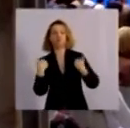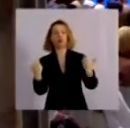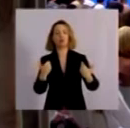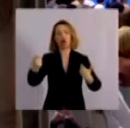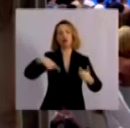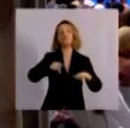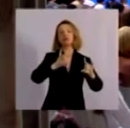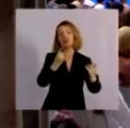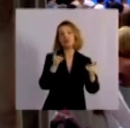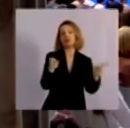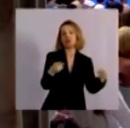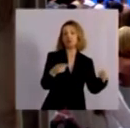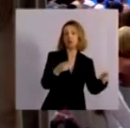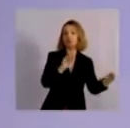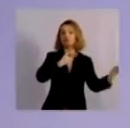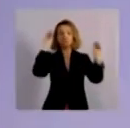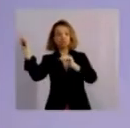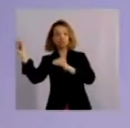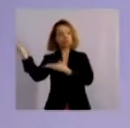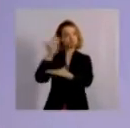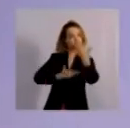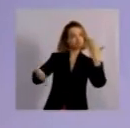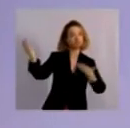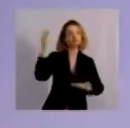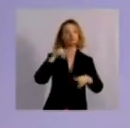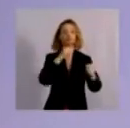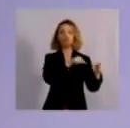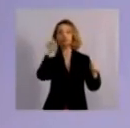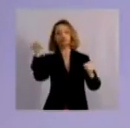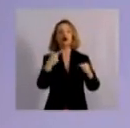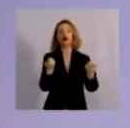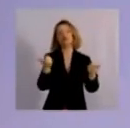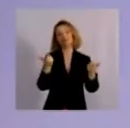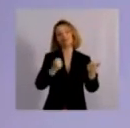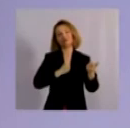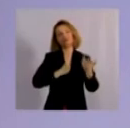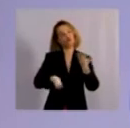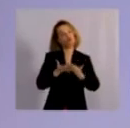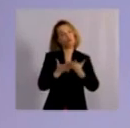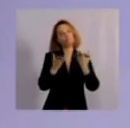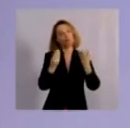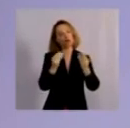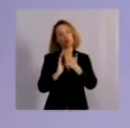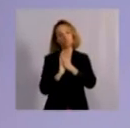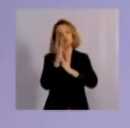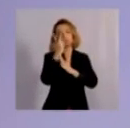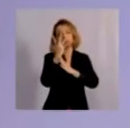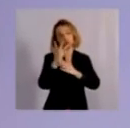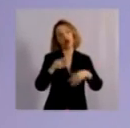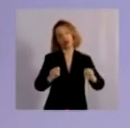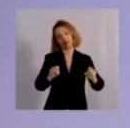ότι είναι κάτι το οποίο έχει βοηθήσει συνολικά στην αναπτύξη. Γι' αυτό άλλωστε και